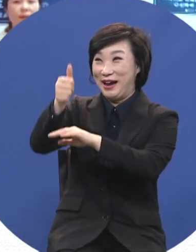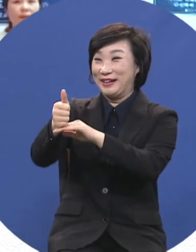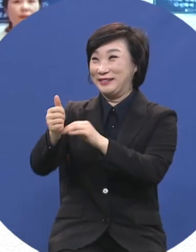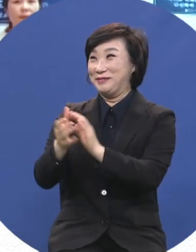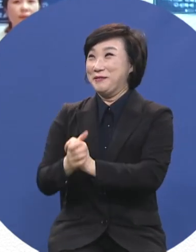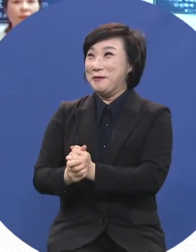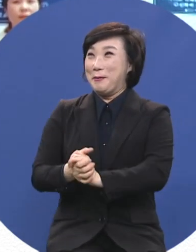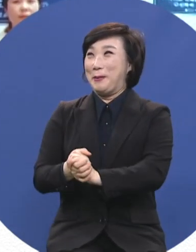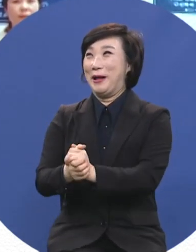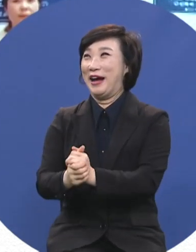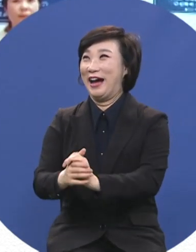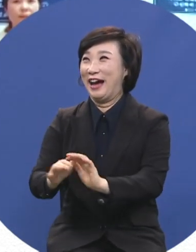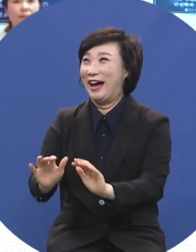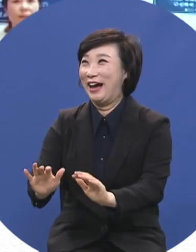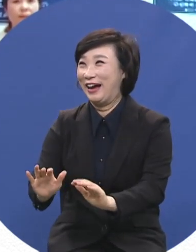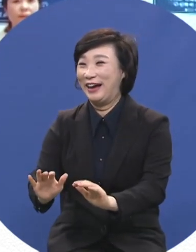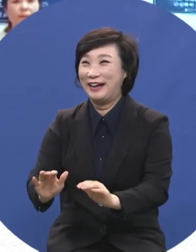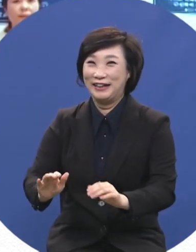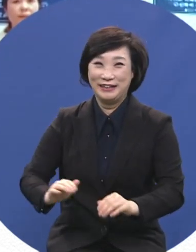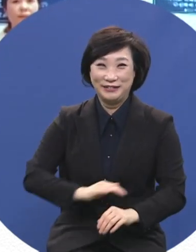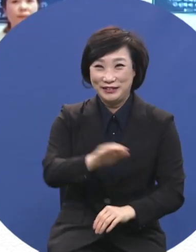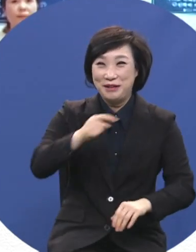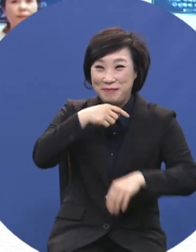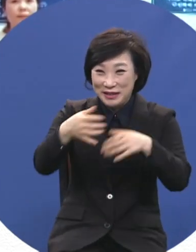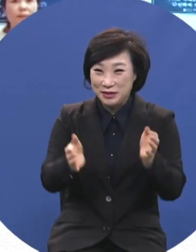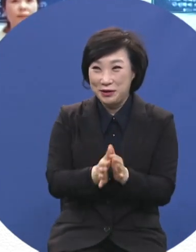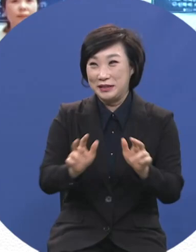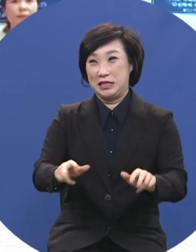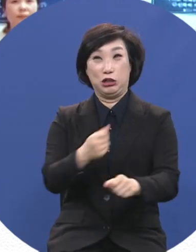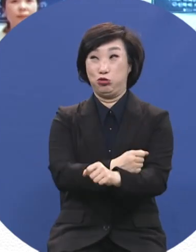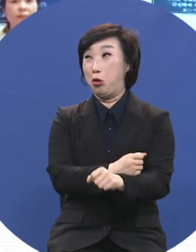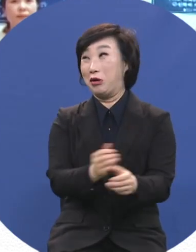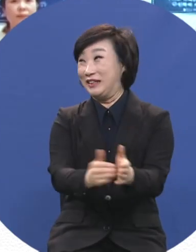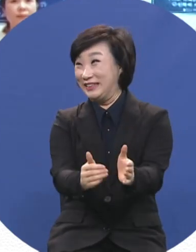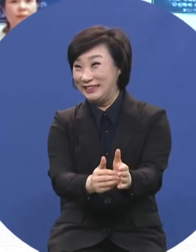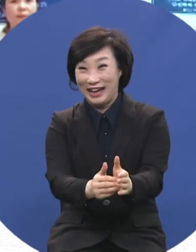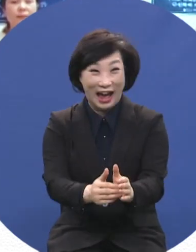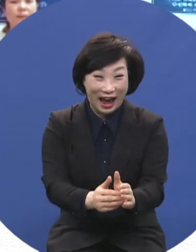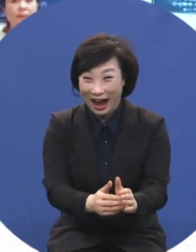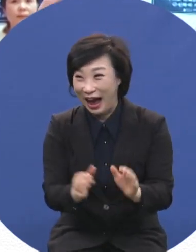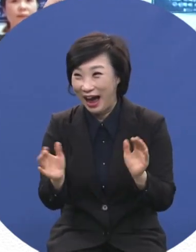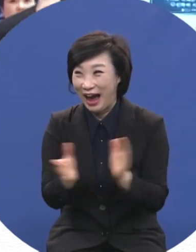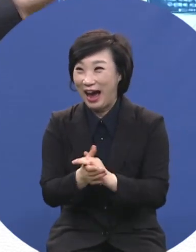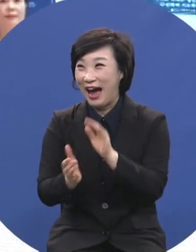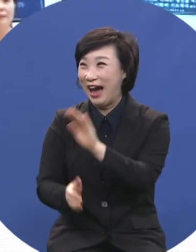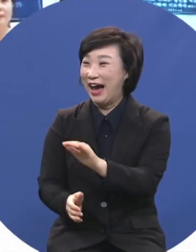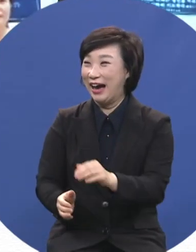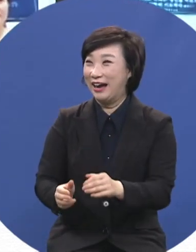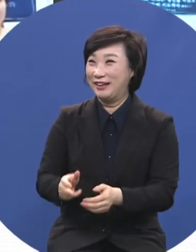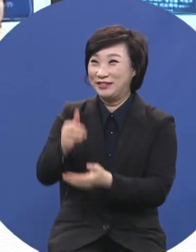된다면 우리 민족은 수고할 것도 없다. 저분이 다